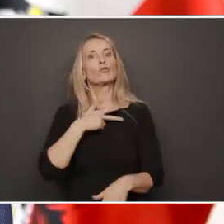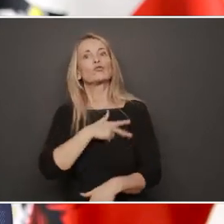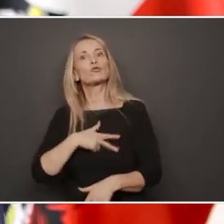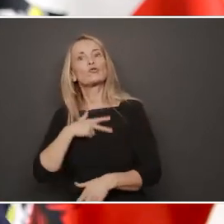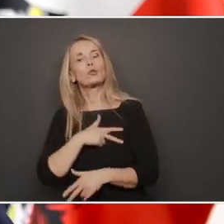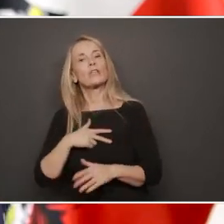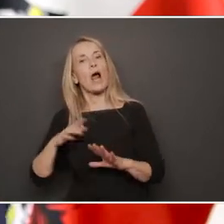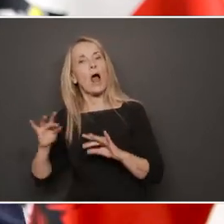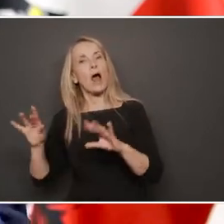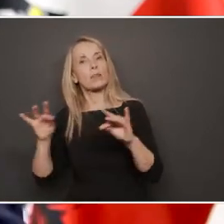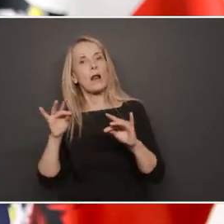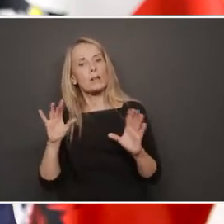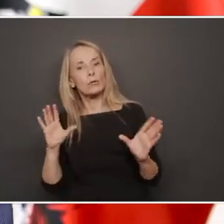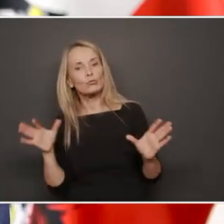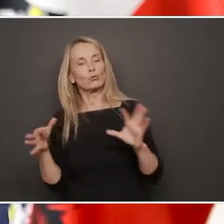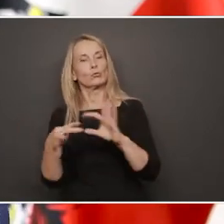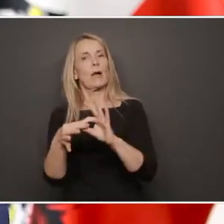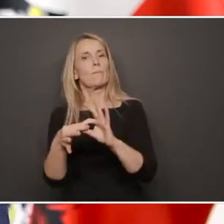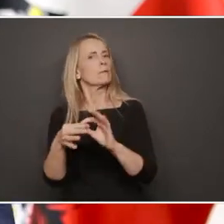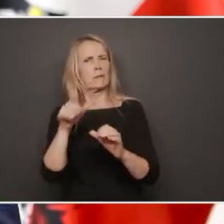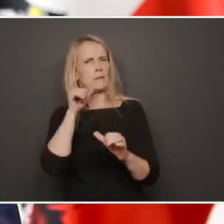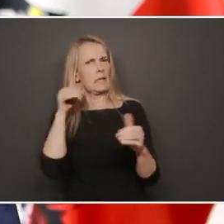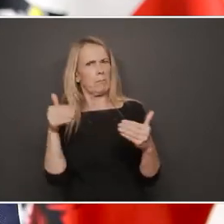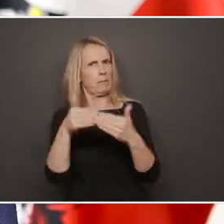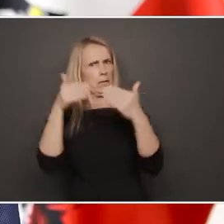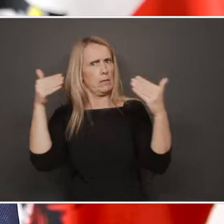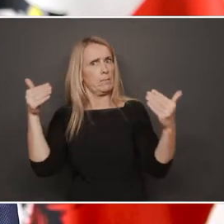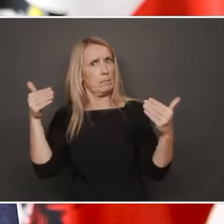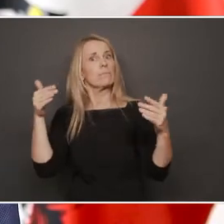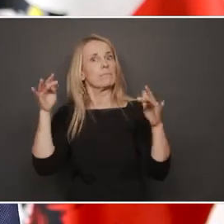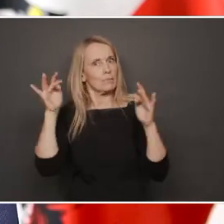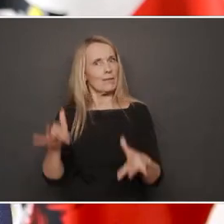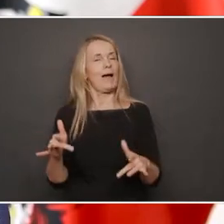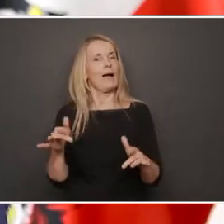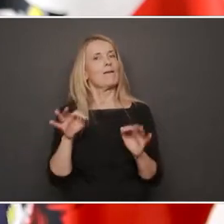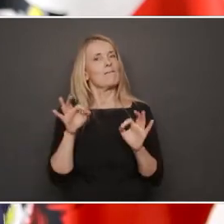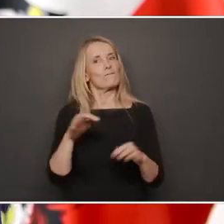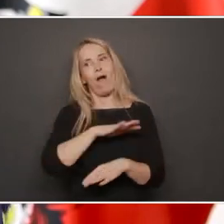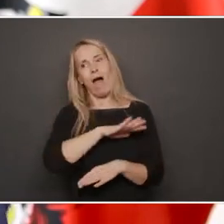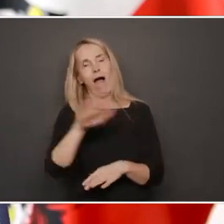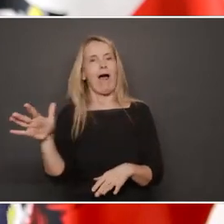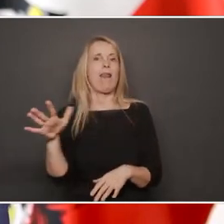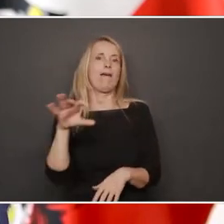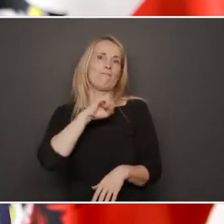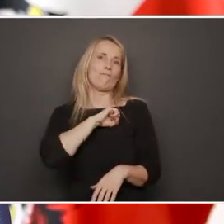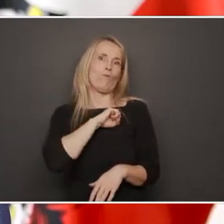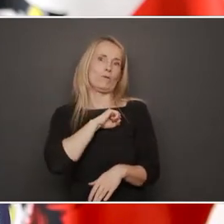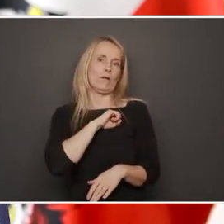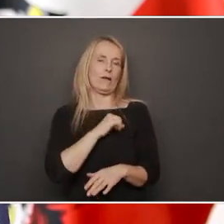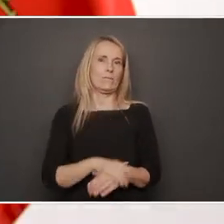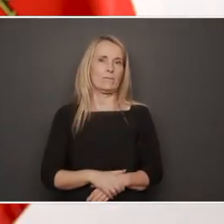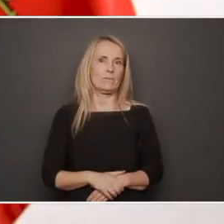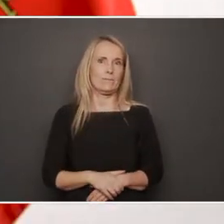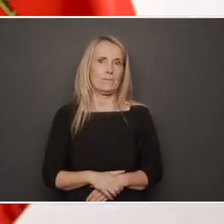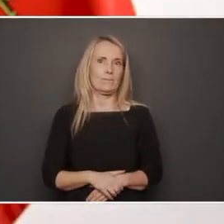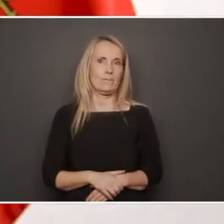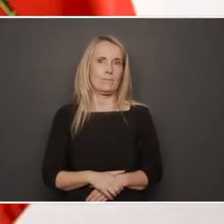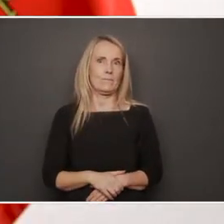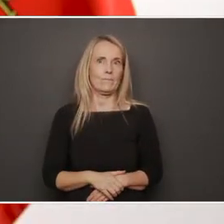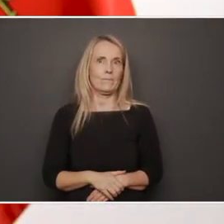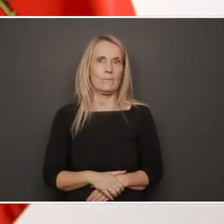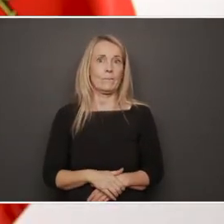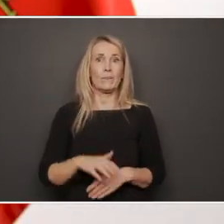Verantwortung sind absolut kein Widerspruch, sondern eine Bereicherung für jedes einzelne Unternehmen.